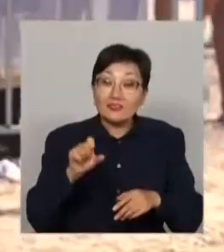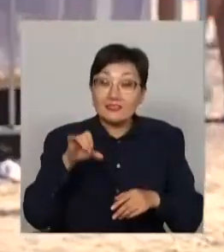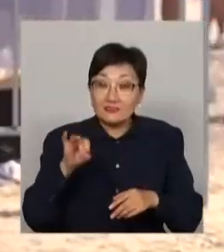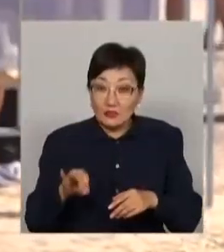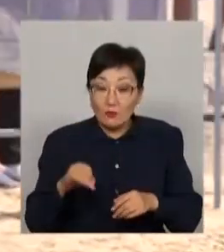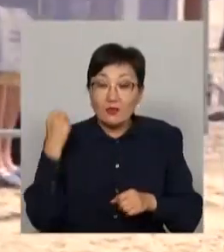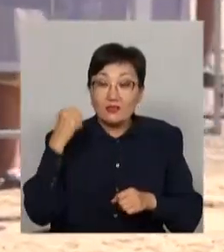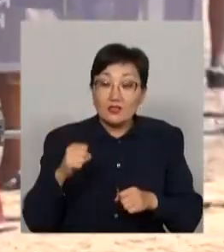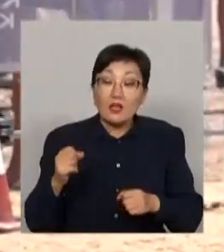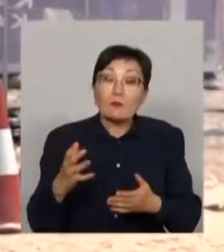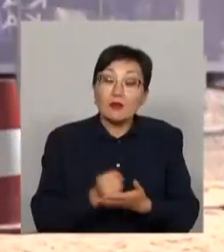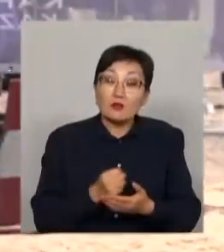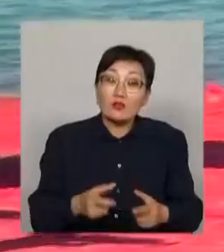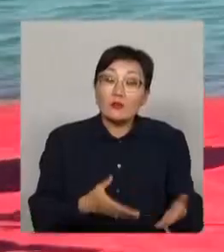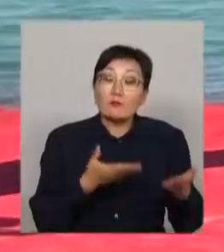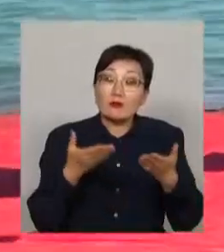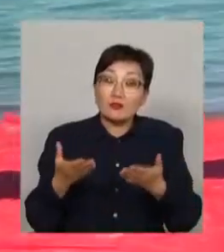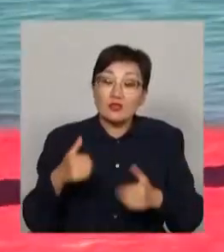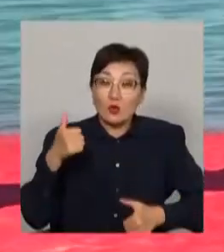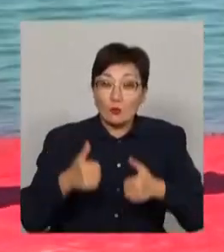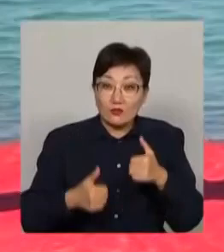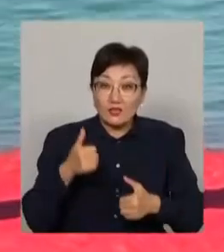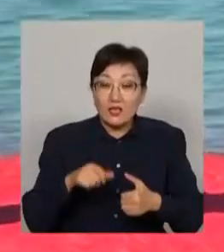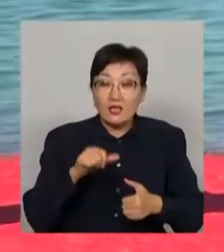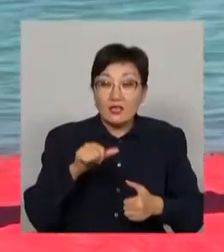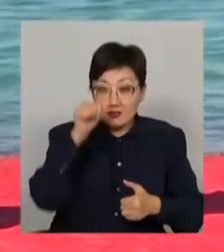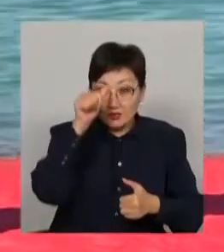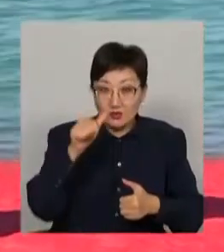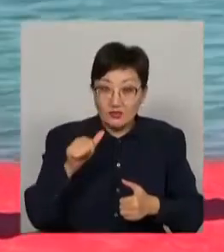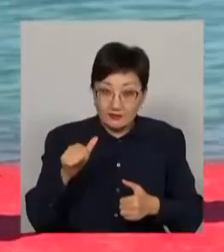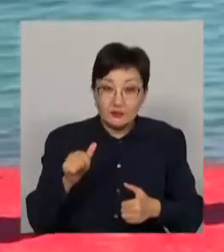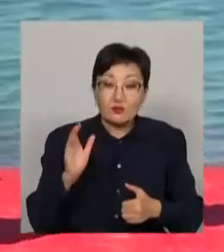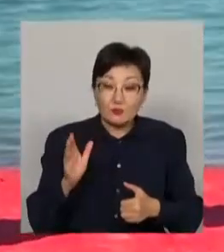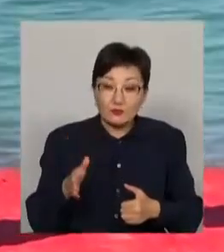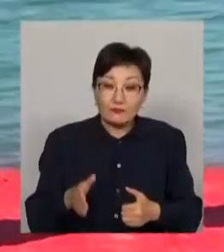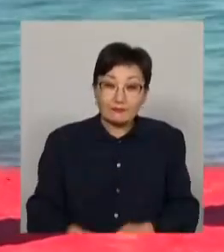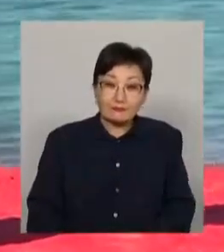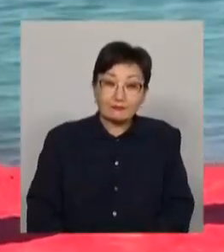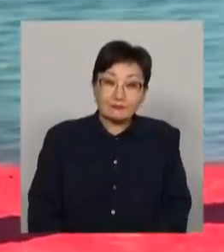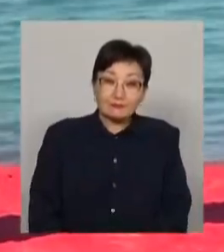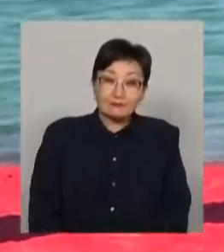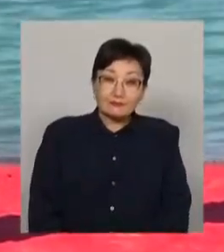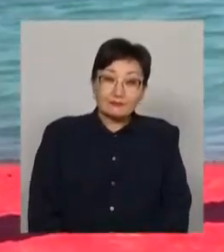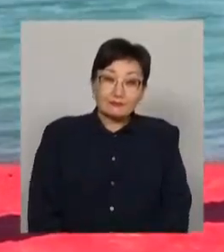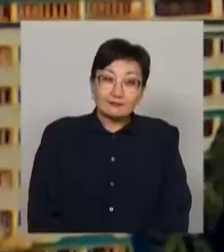заплывов получат приглашение на состязание Ocean Man в Греции. Рустам Аралбаев, Сагындык Нарыков, телеканал